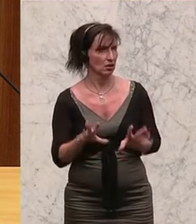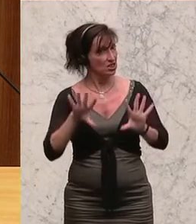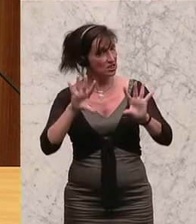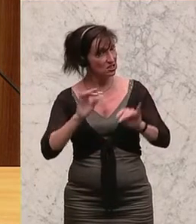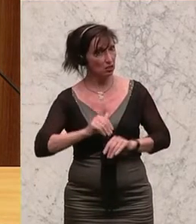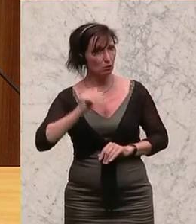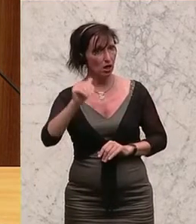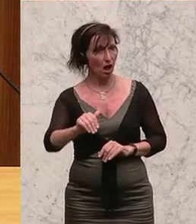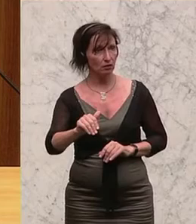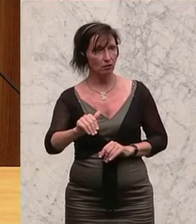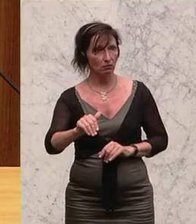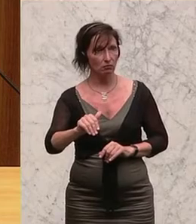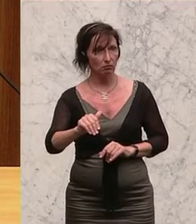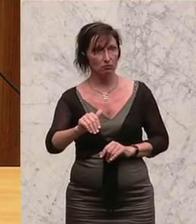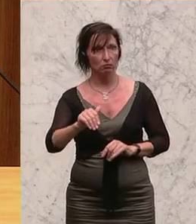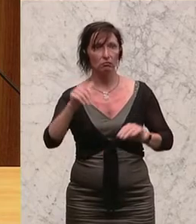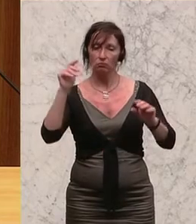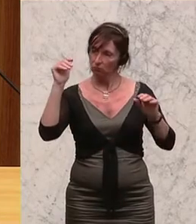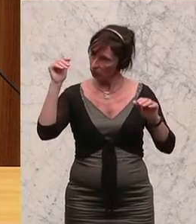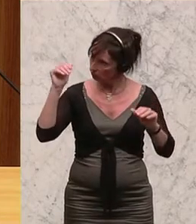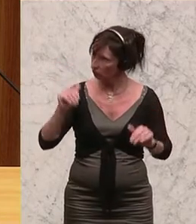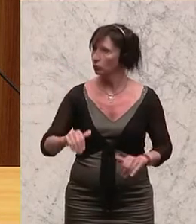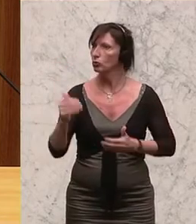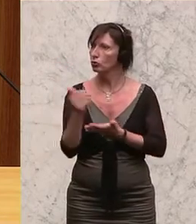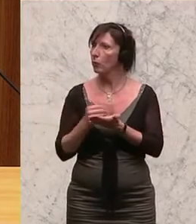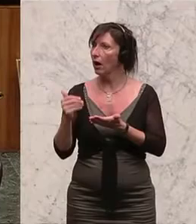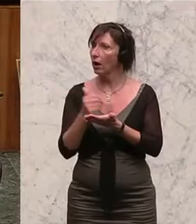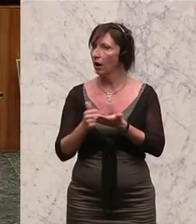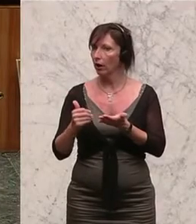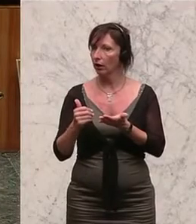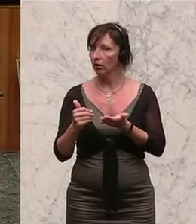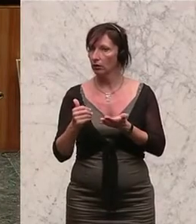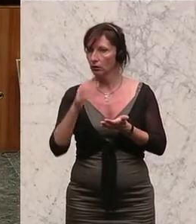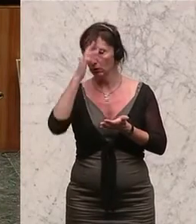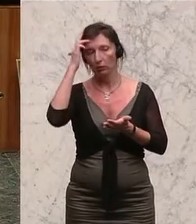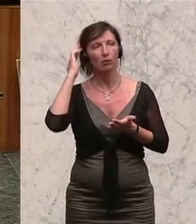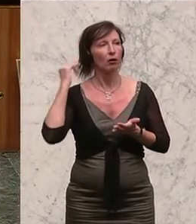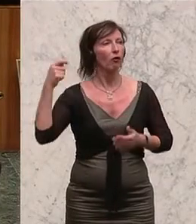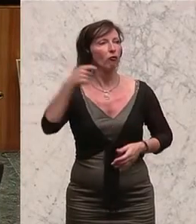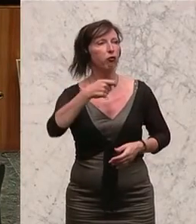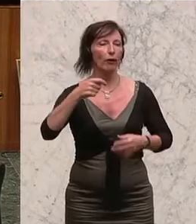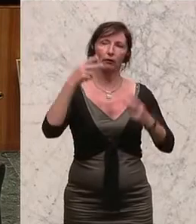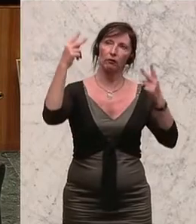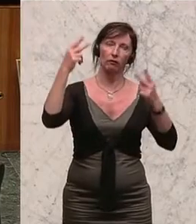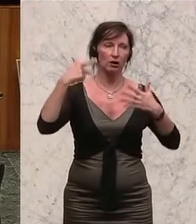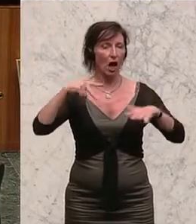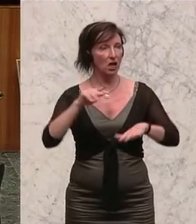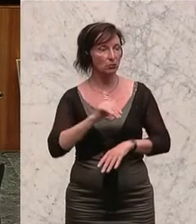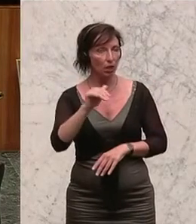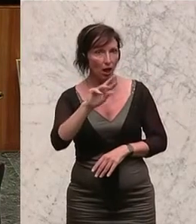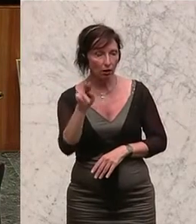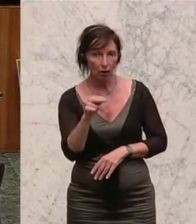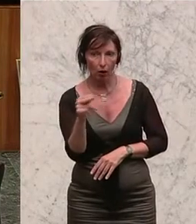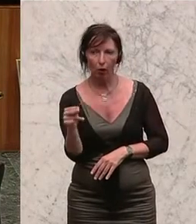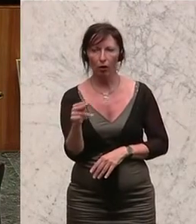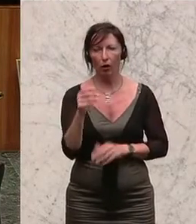Milliarden sind einzusparen. Wir haben Förderungen in Höhe von 18 Milliarden Euro. Allein wenn wir das